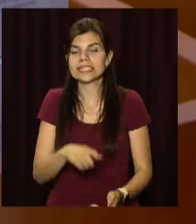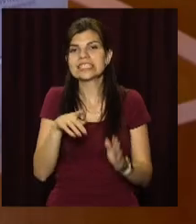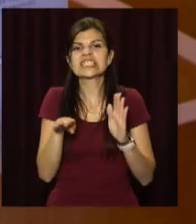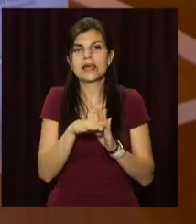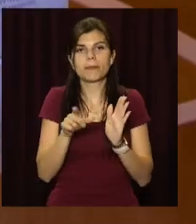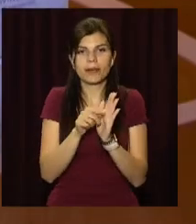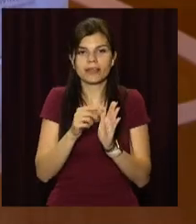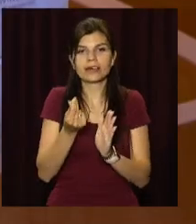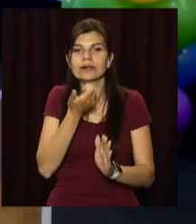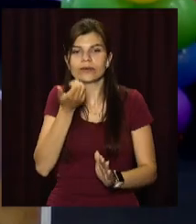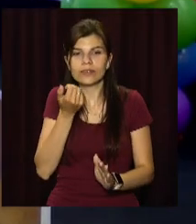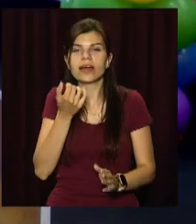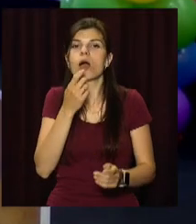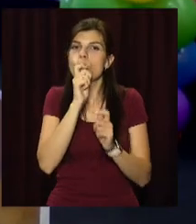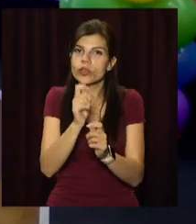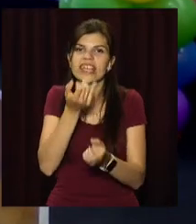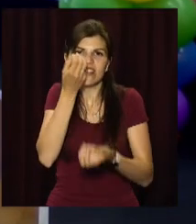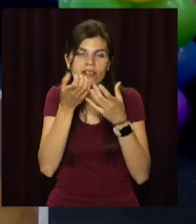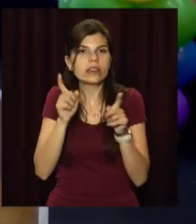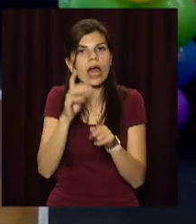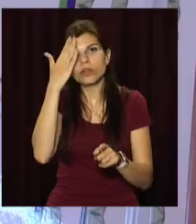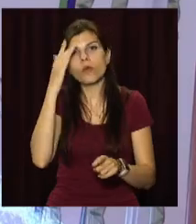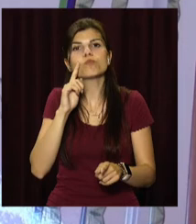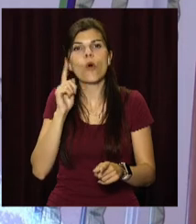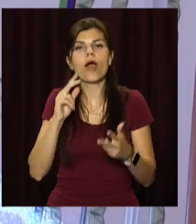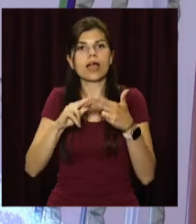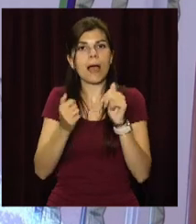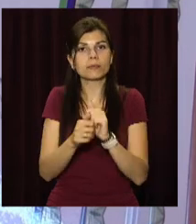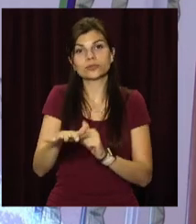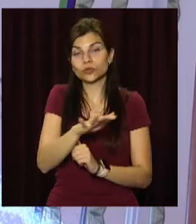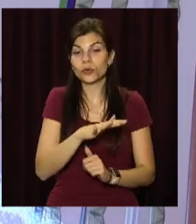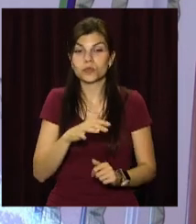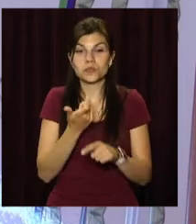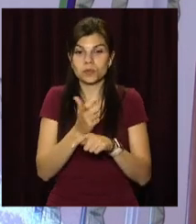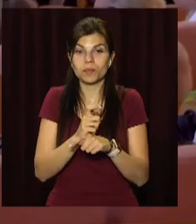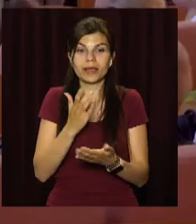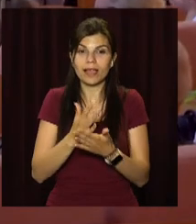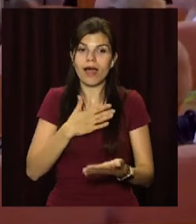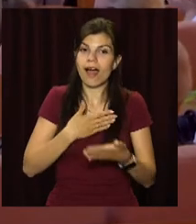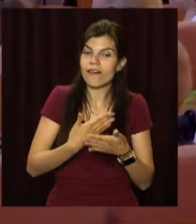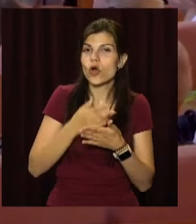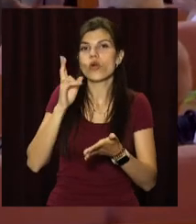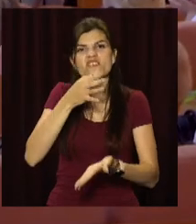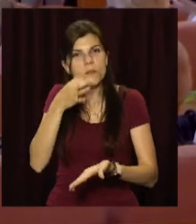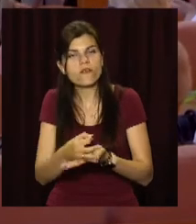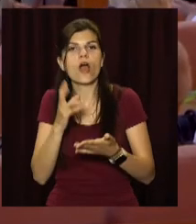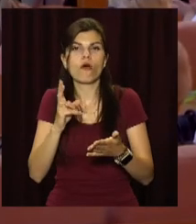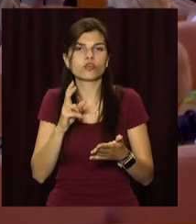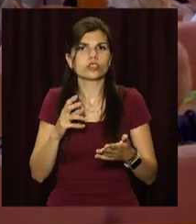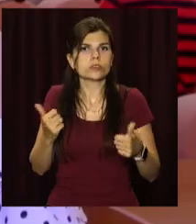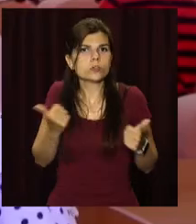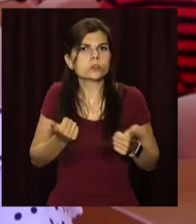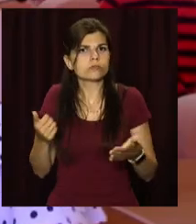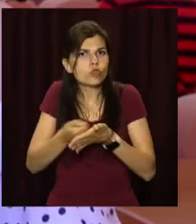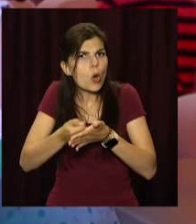Стипендія, цінні подарунки та квіти – так вітали талановиту молодь Кам'янського, відзначили найбільш працьовитих, відповідальних та